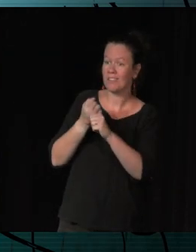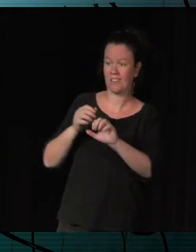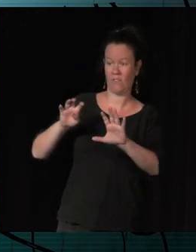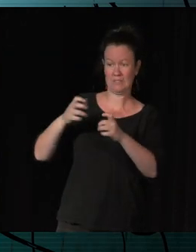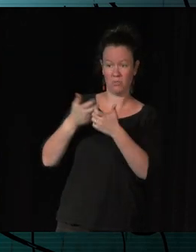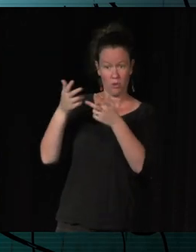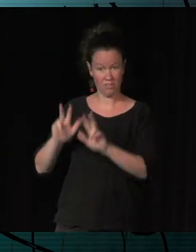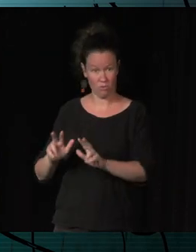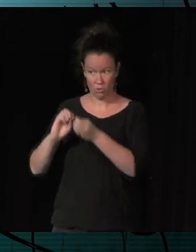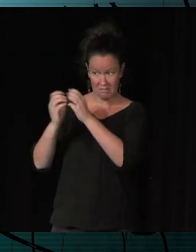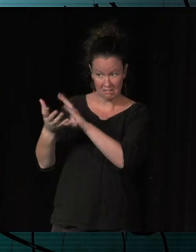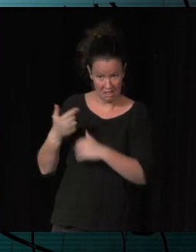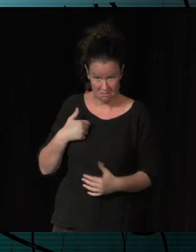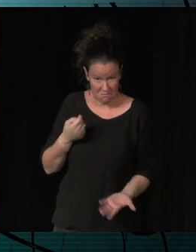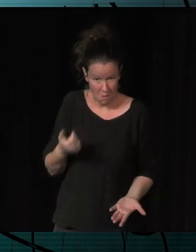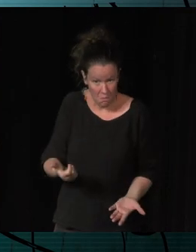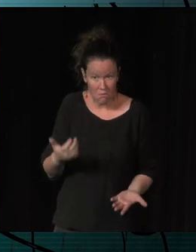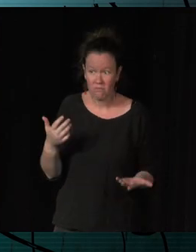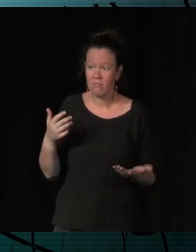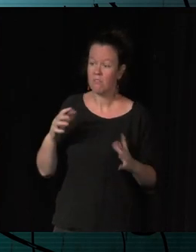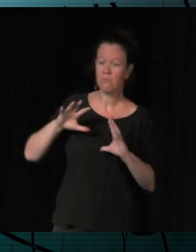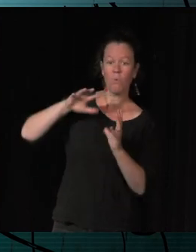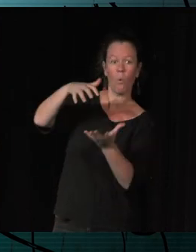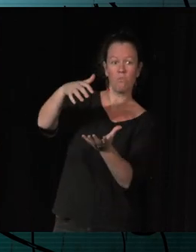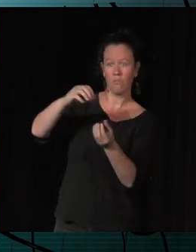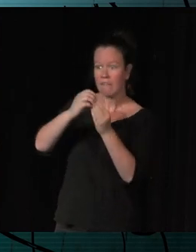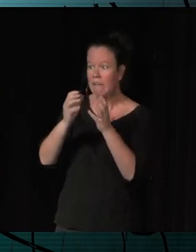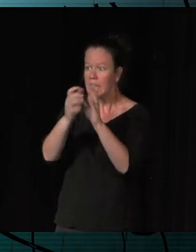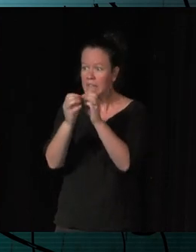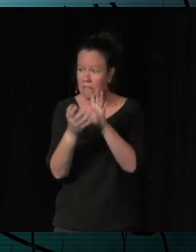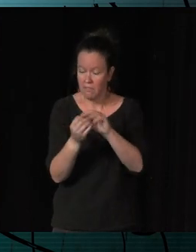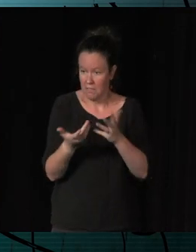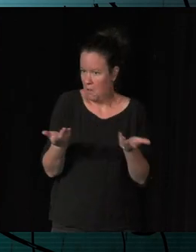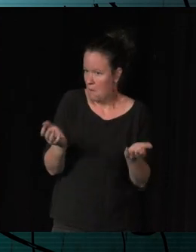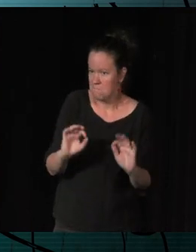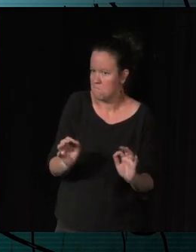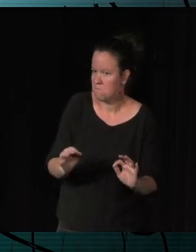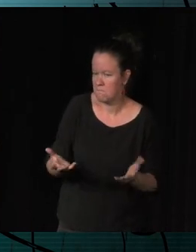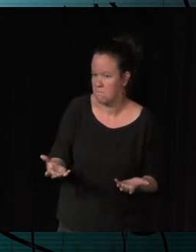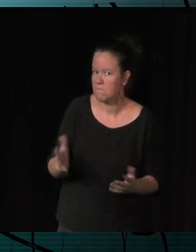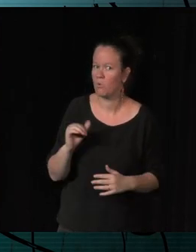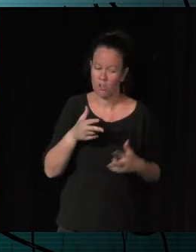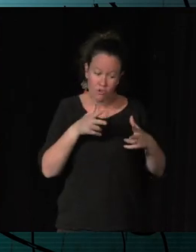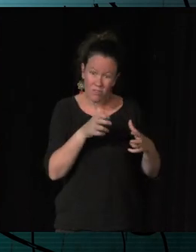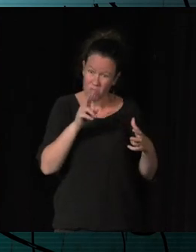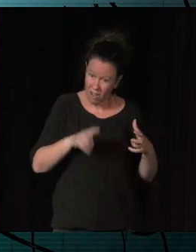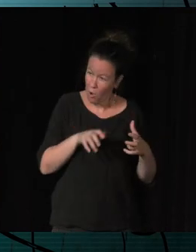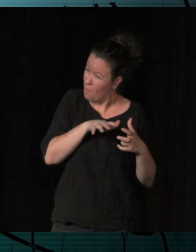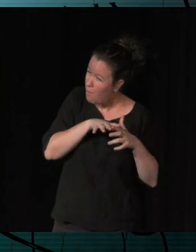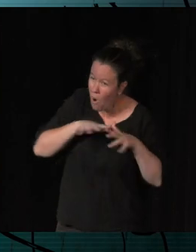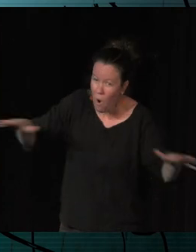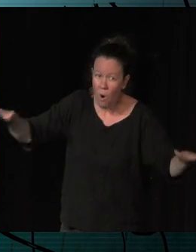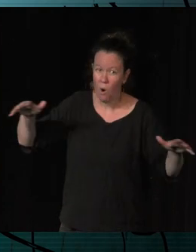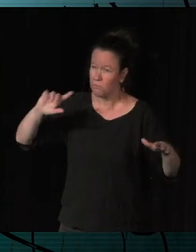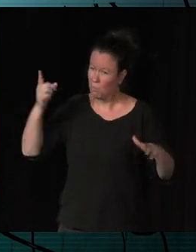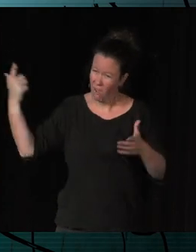chez les gens il y le monde n'était pas encore informatisé donc de là à imaginer que le jeu allait avoir le sucè